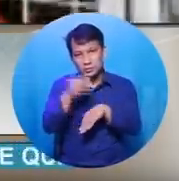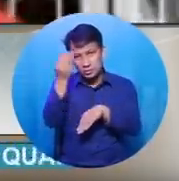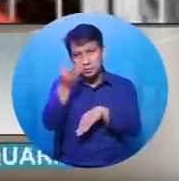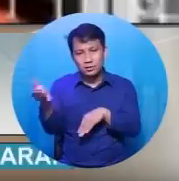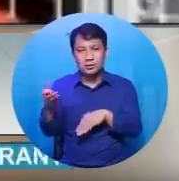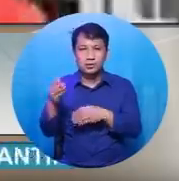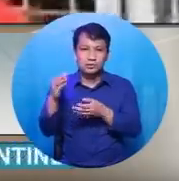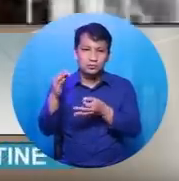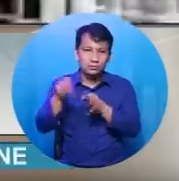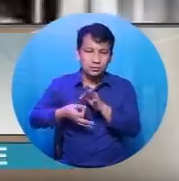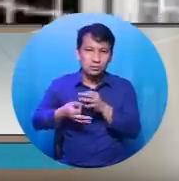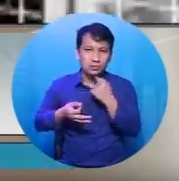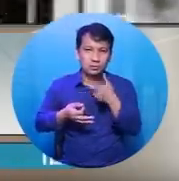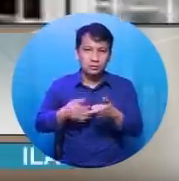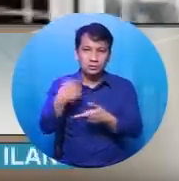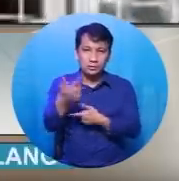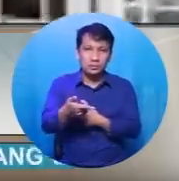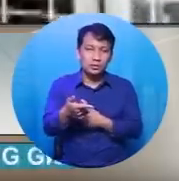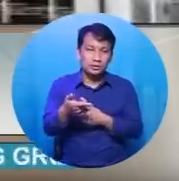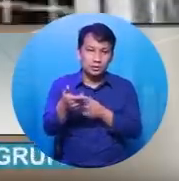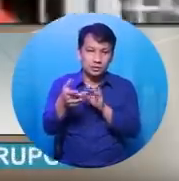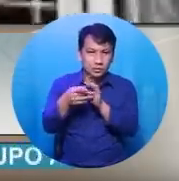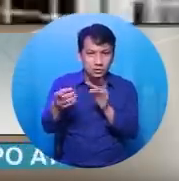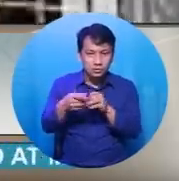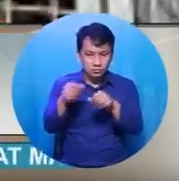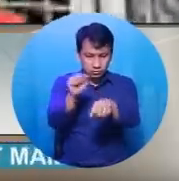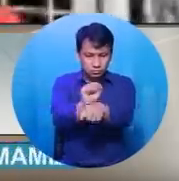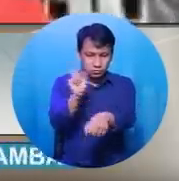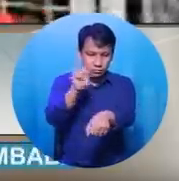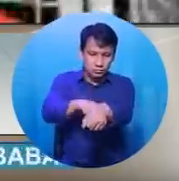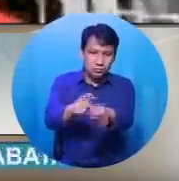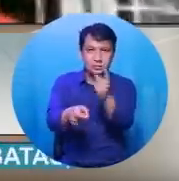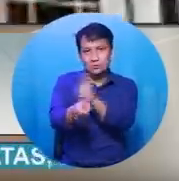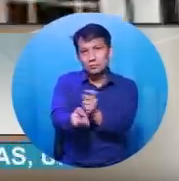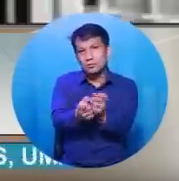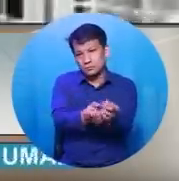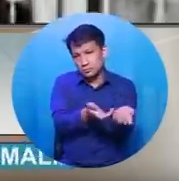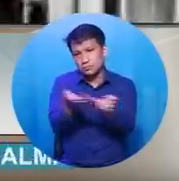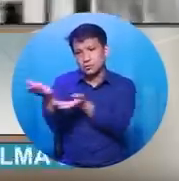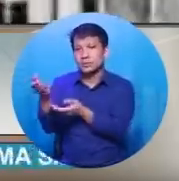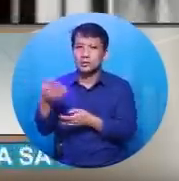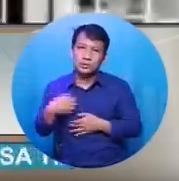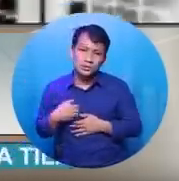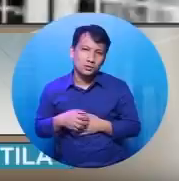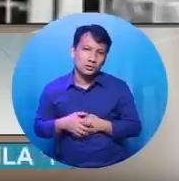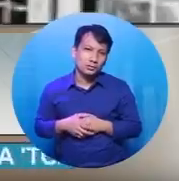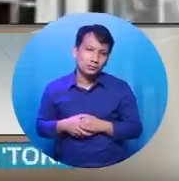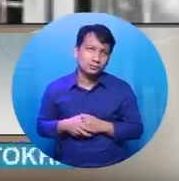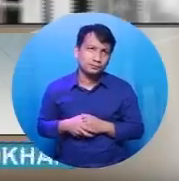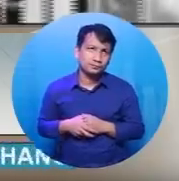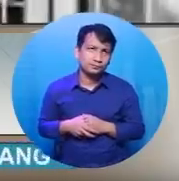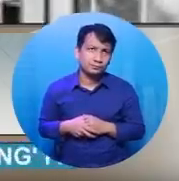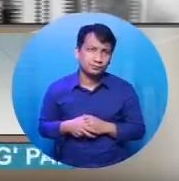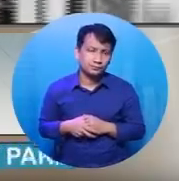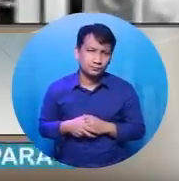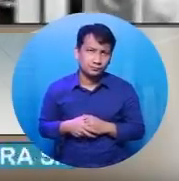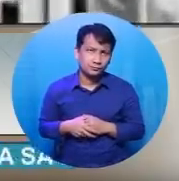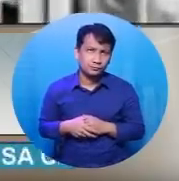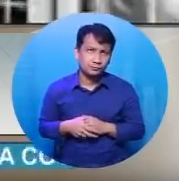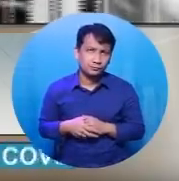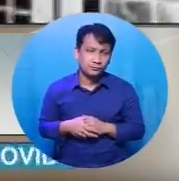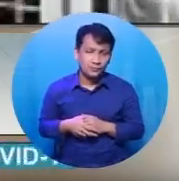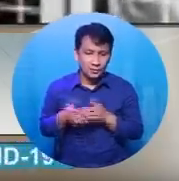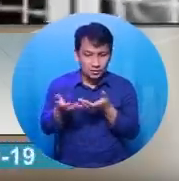yung kamay daw po niya, namamaga din po, buha ng pagkaposas po, saka pagbitbit sa kanya sa presinto daw po. Okay. Nasaan na po